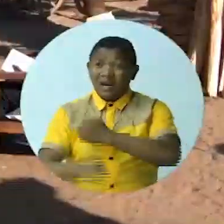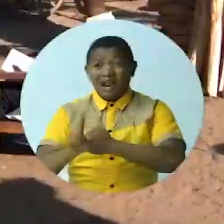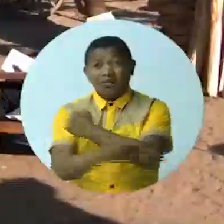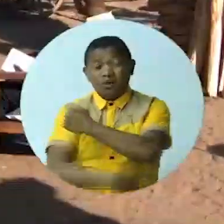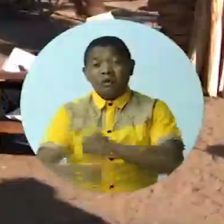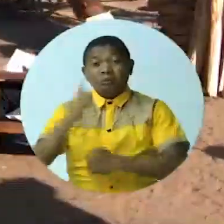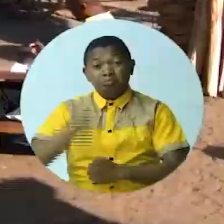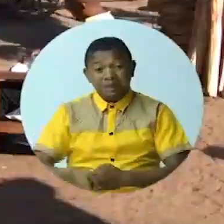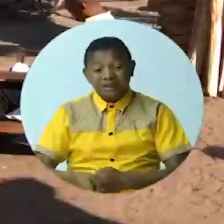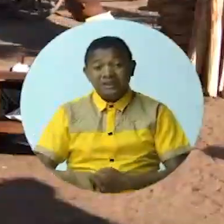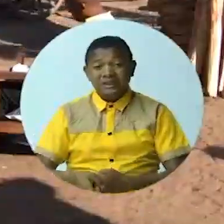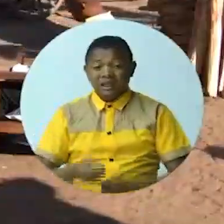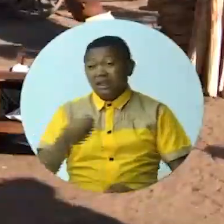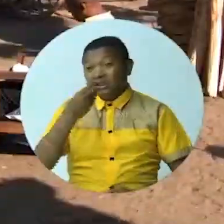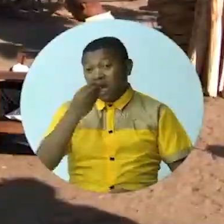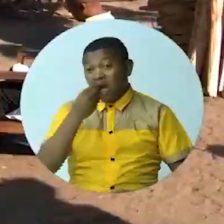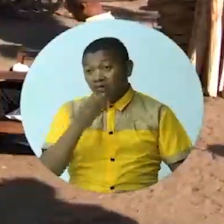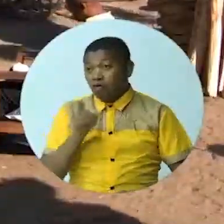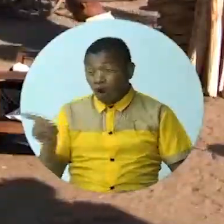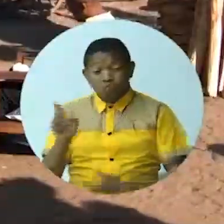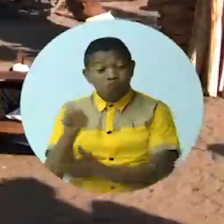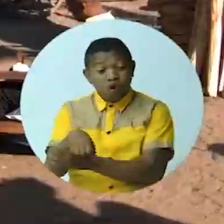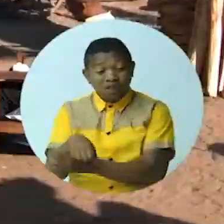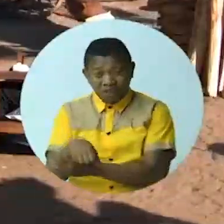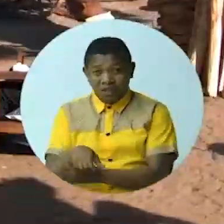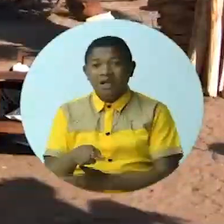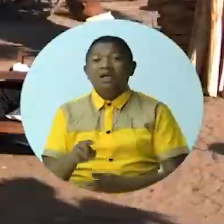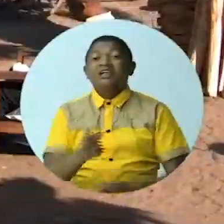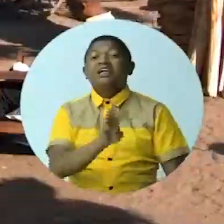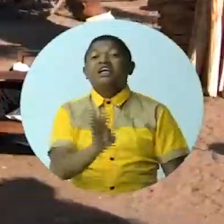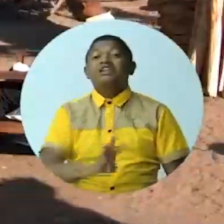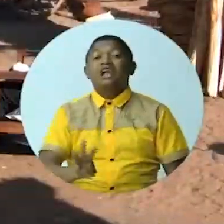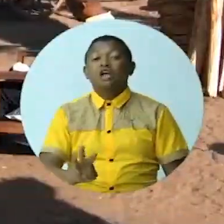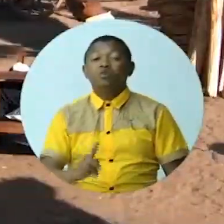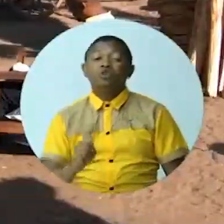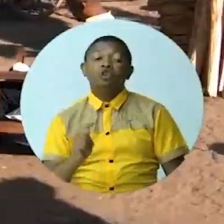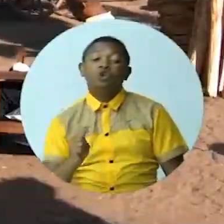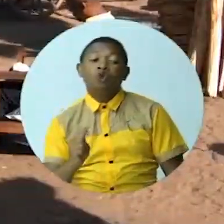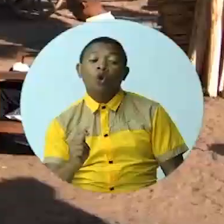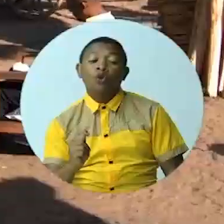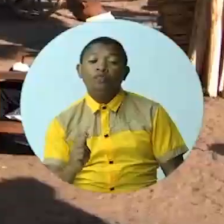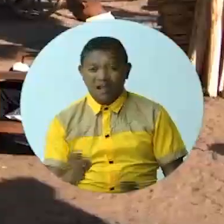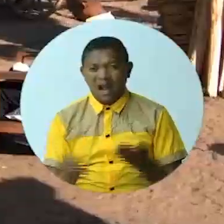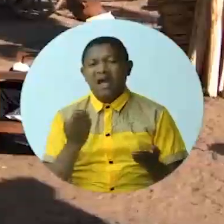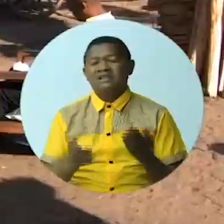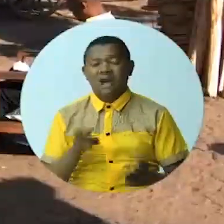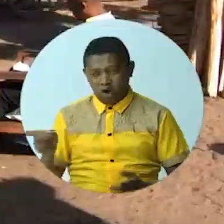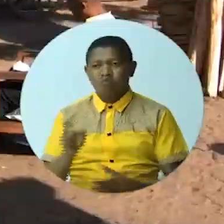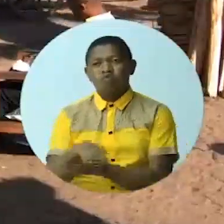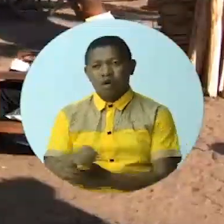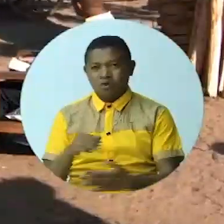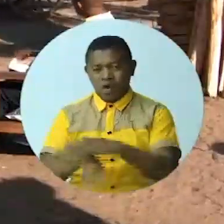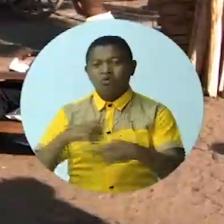fikarana ao anatiny zany ozinina izany ary iteraka asa ihany koa satria ny